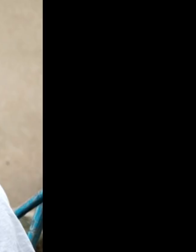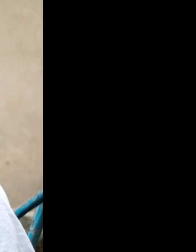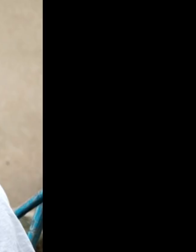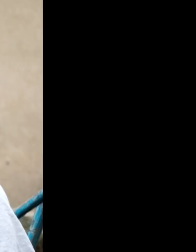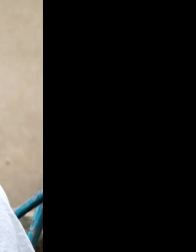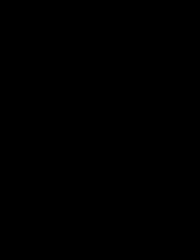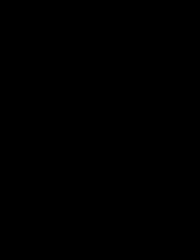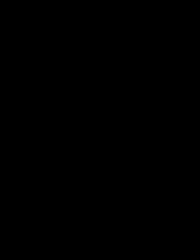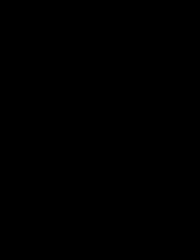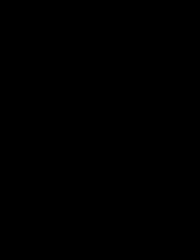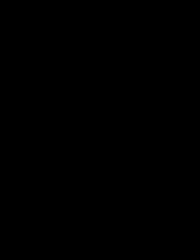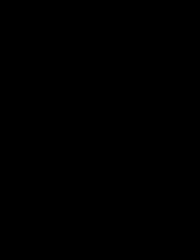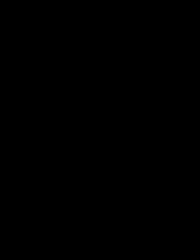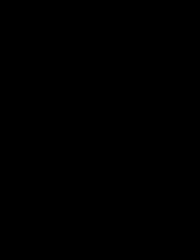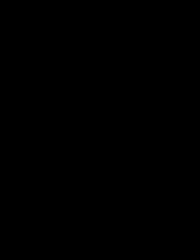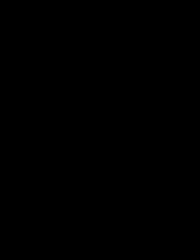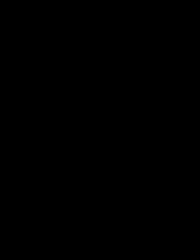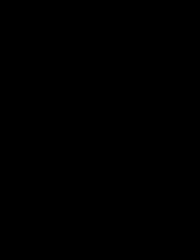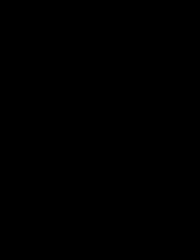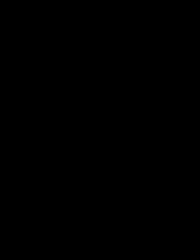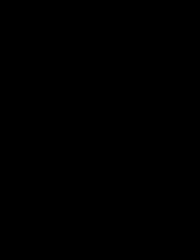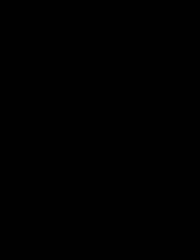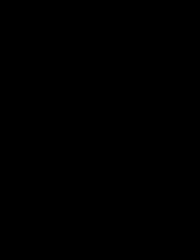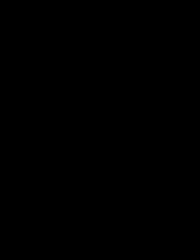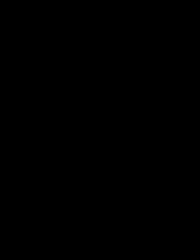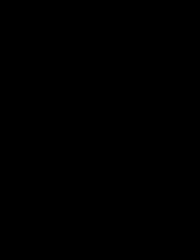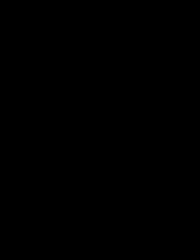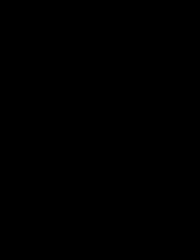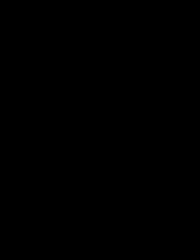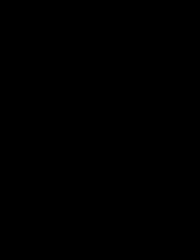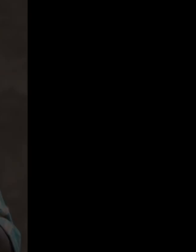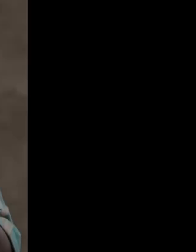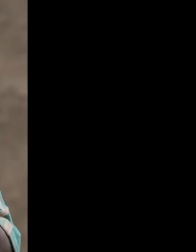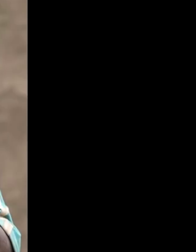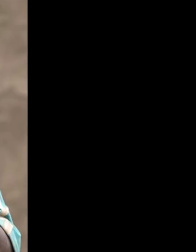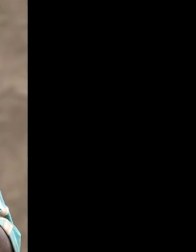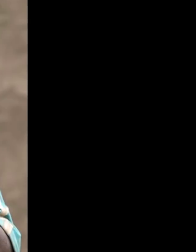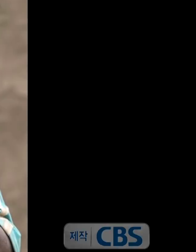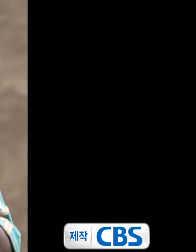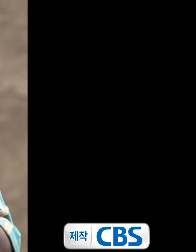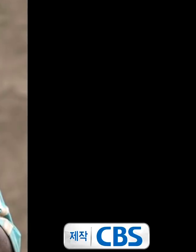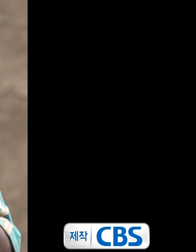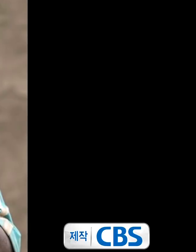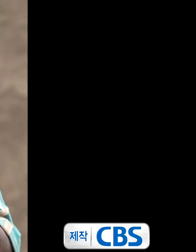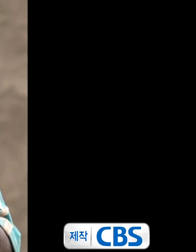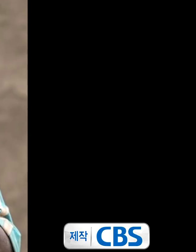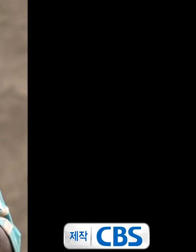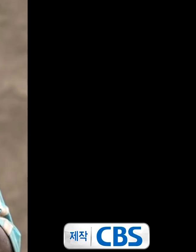기도합니다. 내게 두려움은 끝이